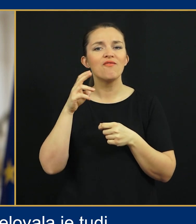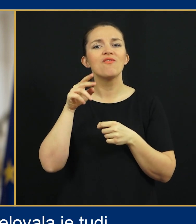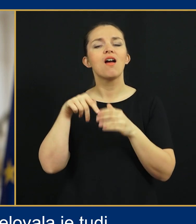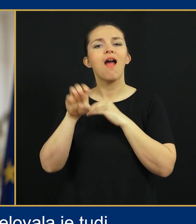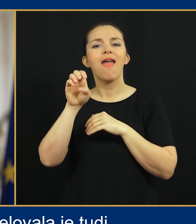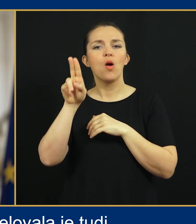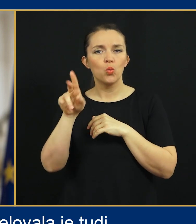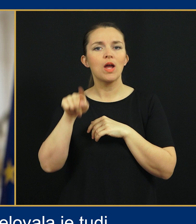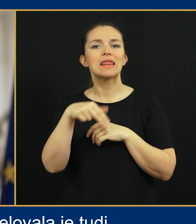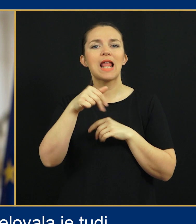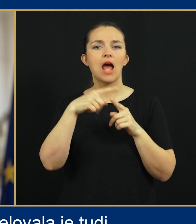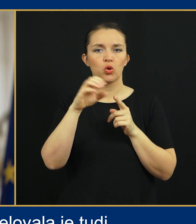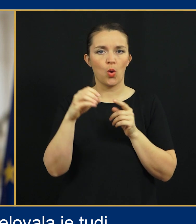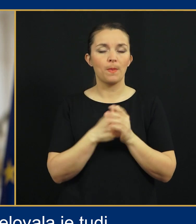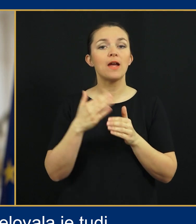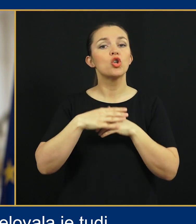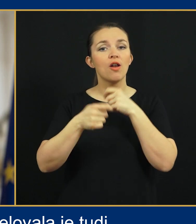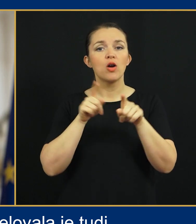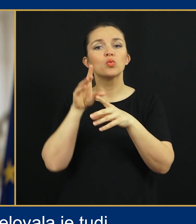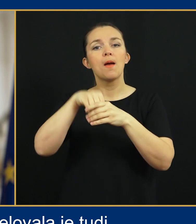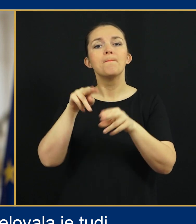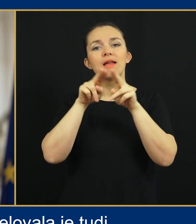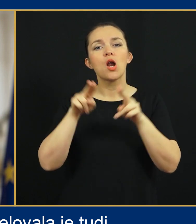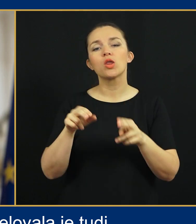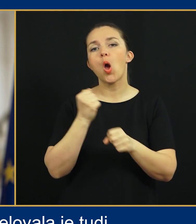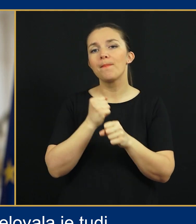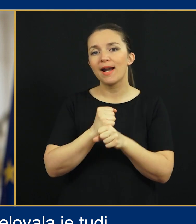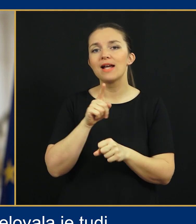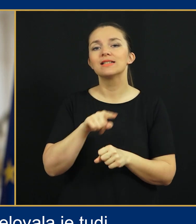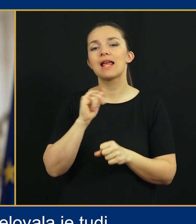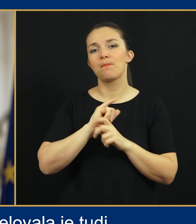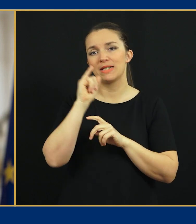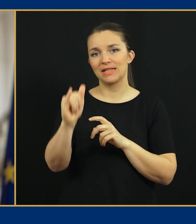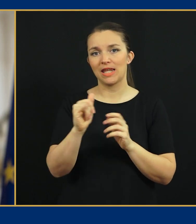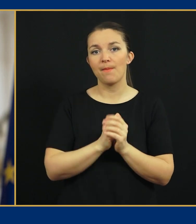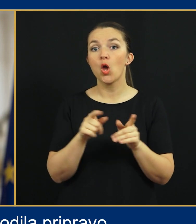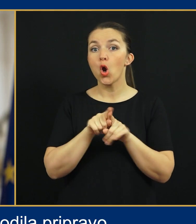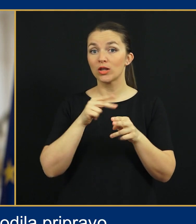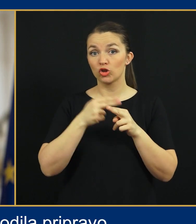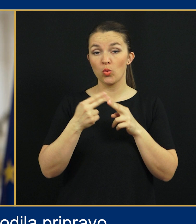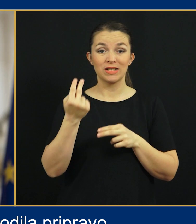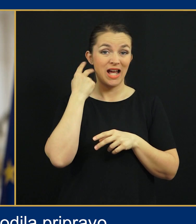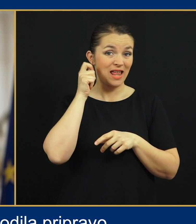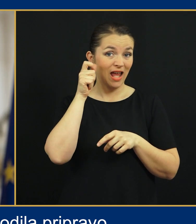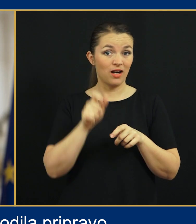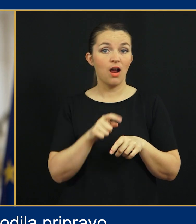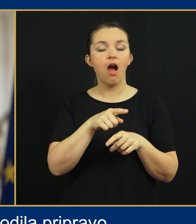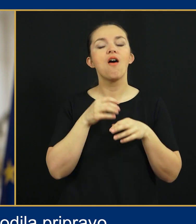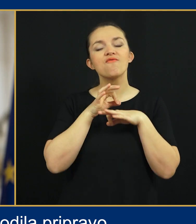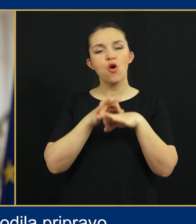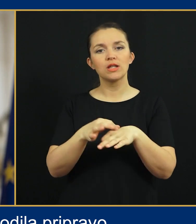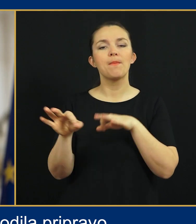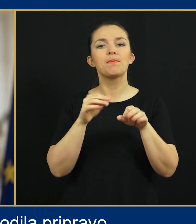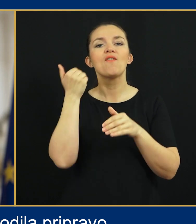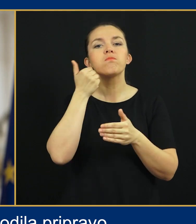EU in NATO. Sodelovala je tudi v mednarodnih operacijah in na misijah. Kot državna sekretarka je vodila pripravo